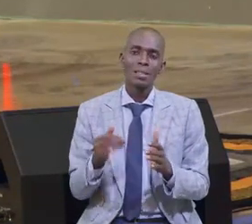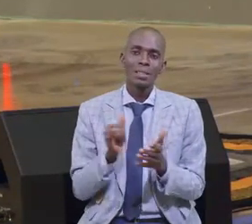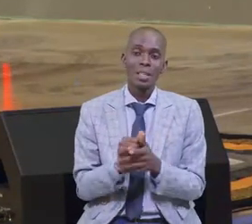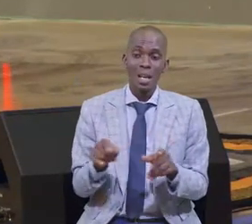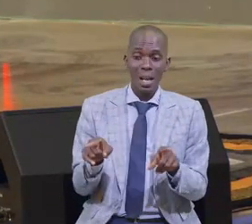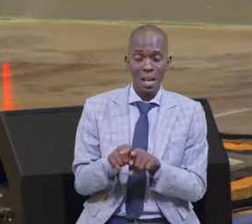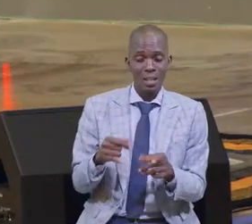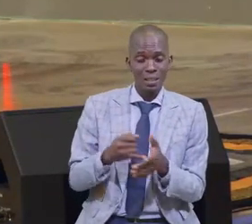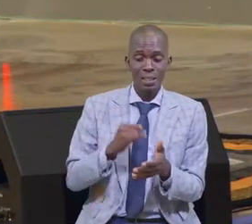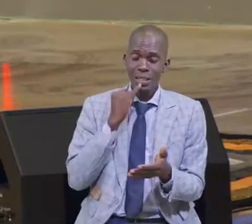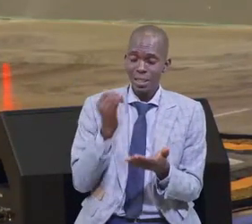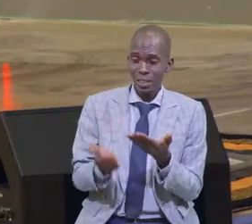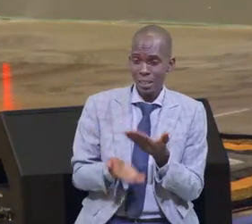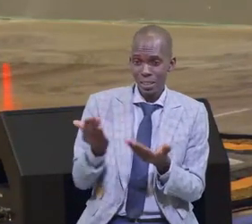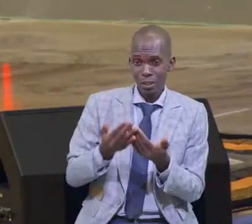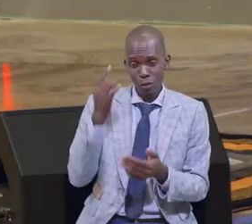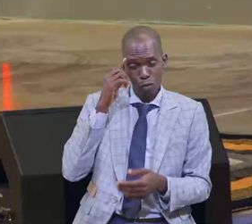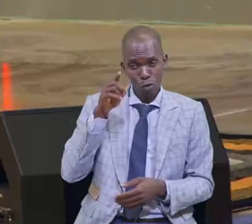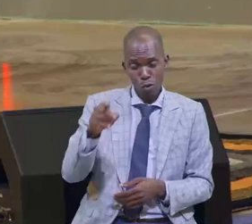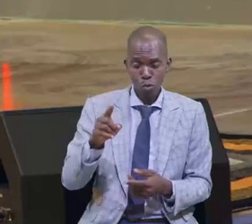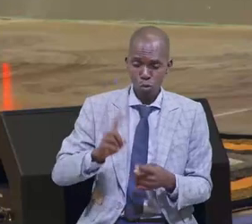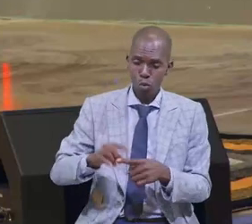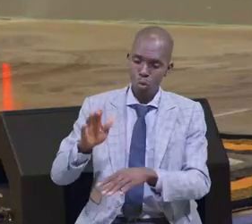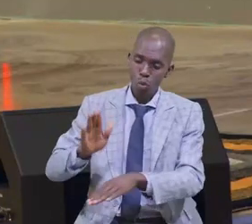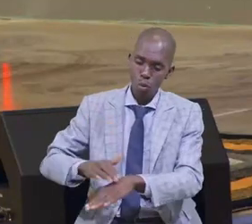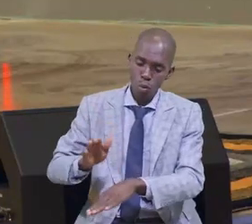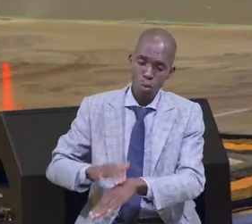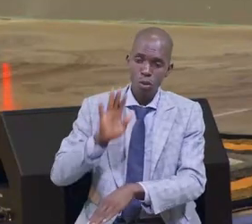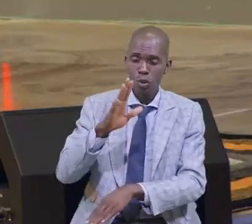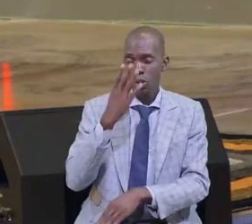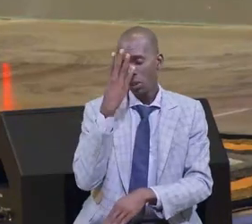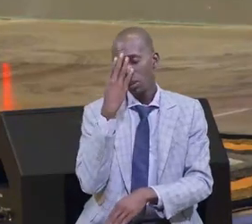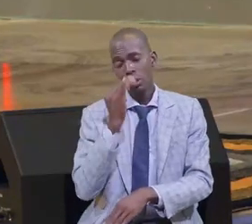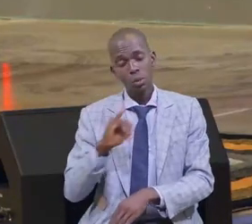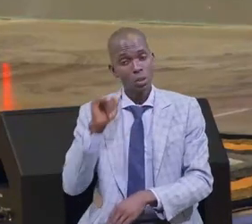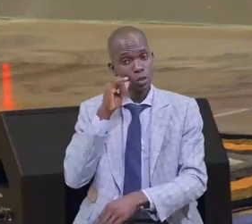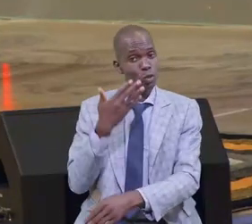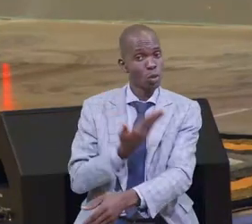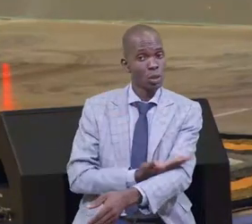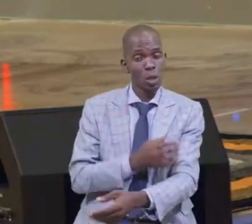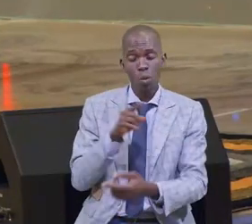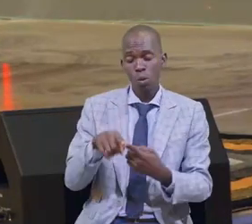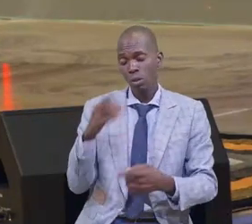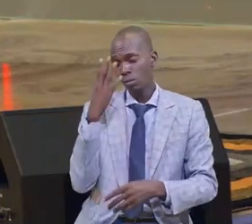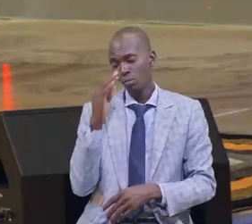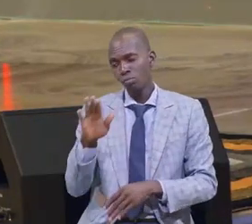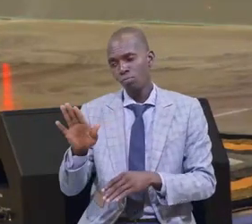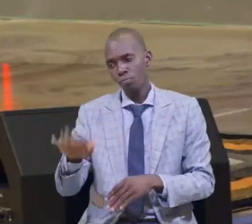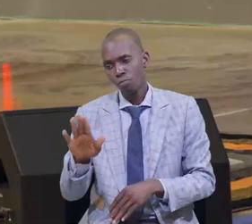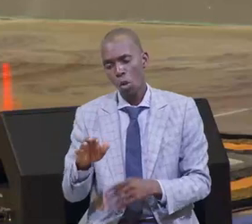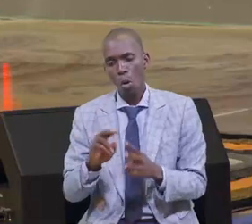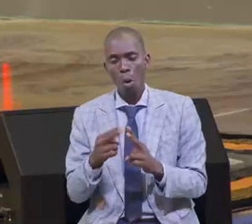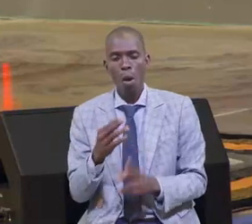qu'il vous soit de vous lever, de réveiller votre fille qui dort, ben vous